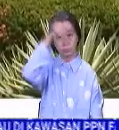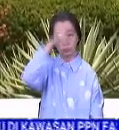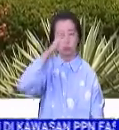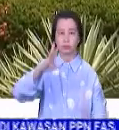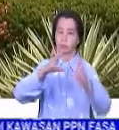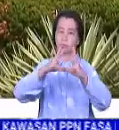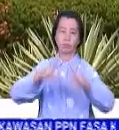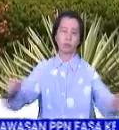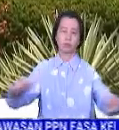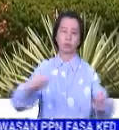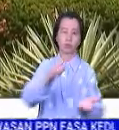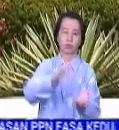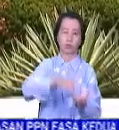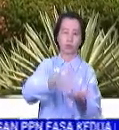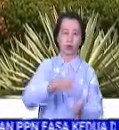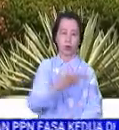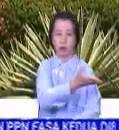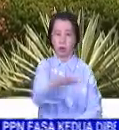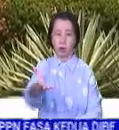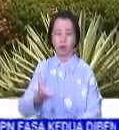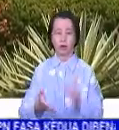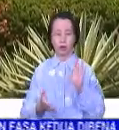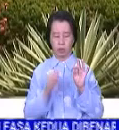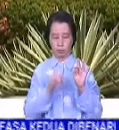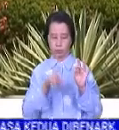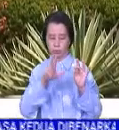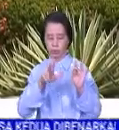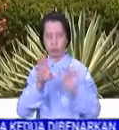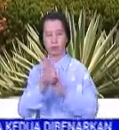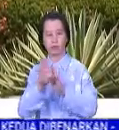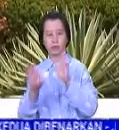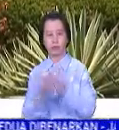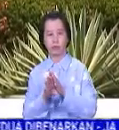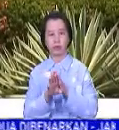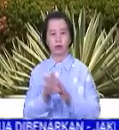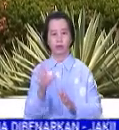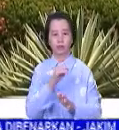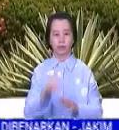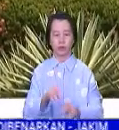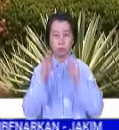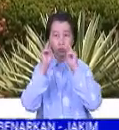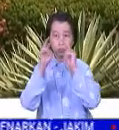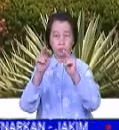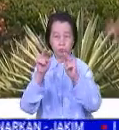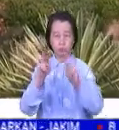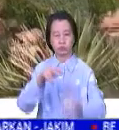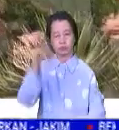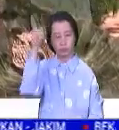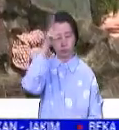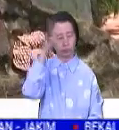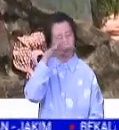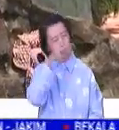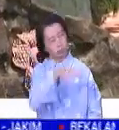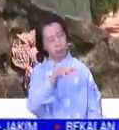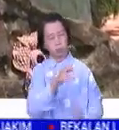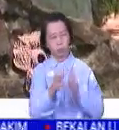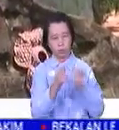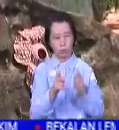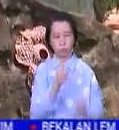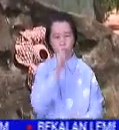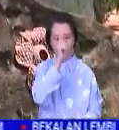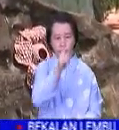untuk menghapuskan hutang peneroka sebanyak r8.3 bilion sekaligus memperlihatkan keperatan kerajaan dalam usaha